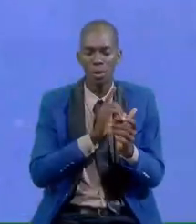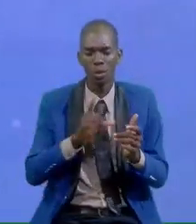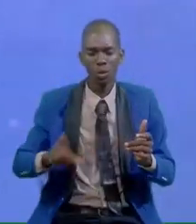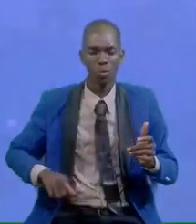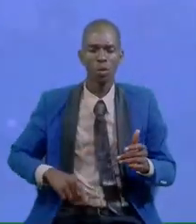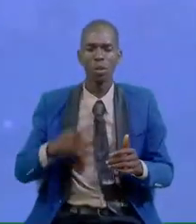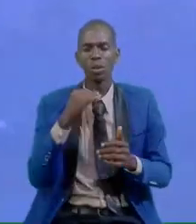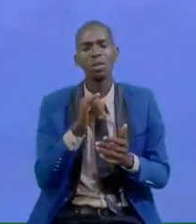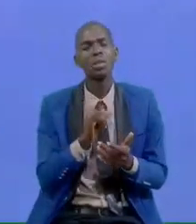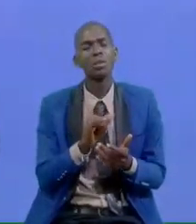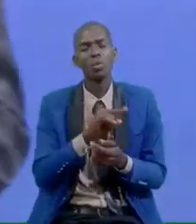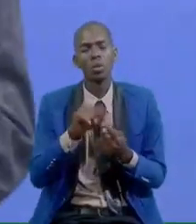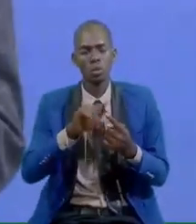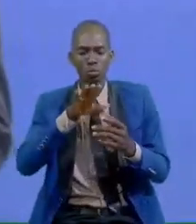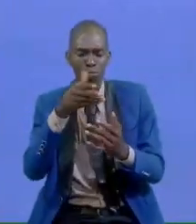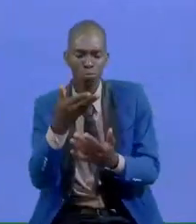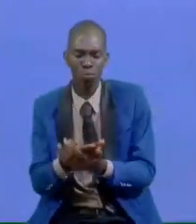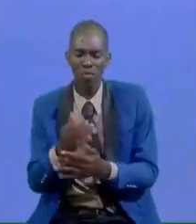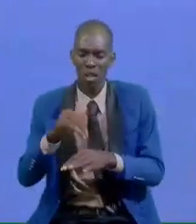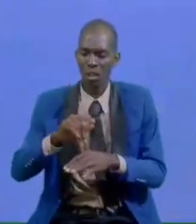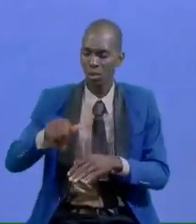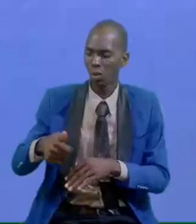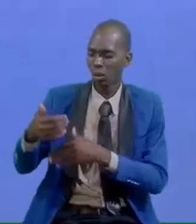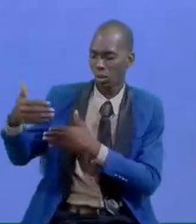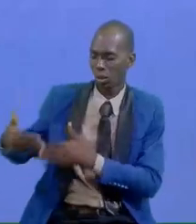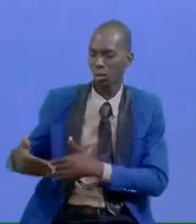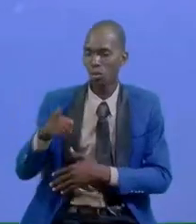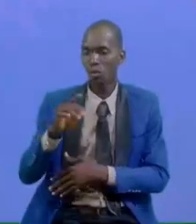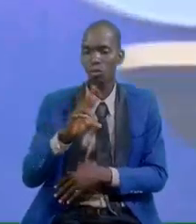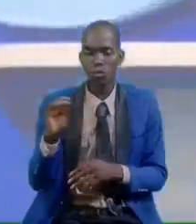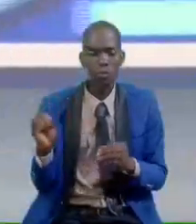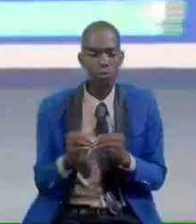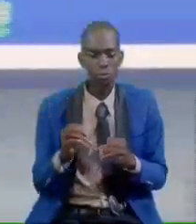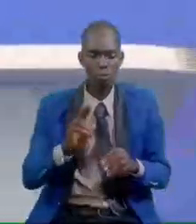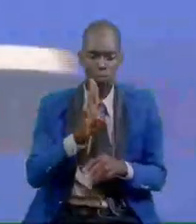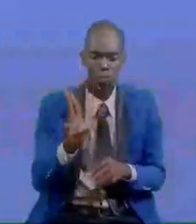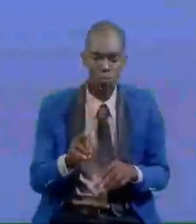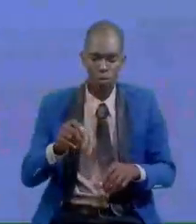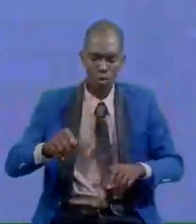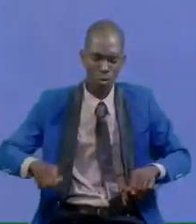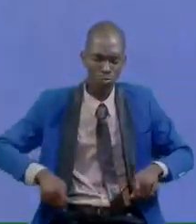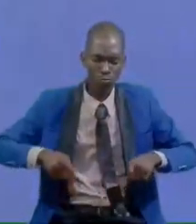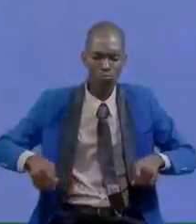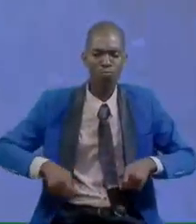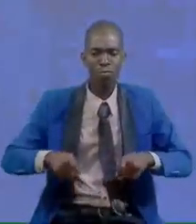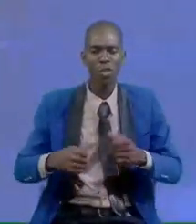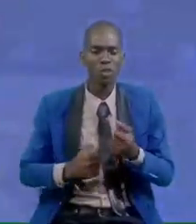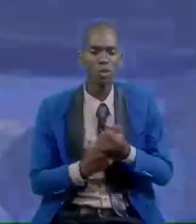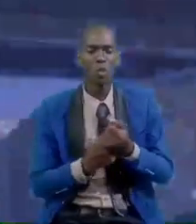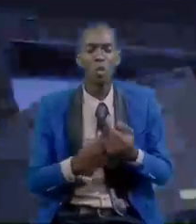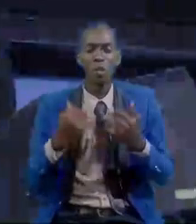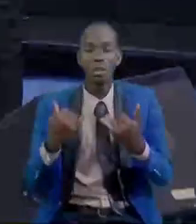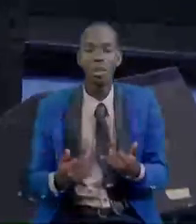quand tu viens de l'autre côté, maintenant tu n'es plus dans le fauteuil roulant, tu es debout. Maintenant, tu n'es plus sous